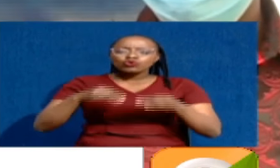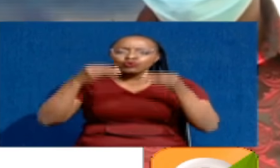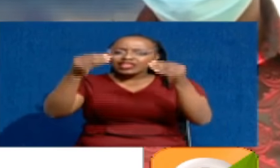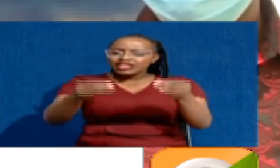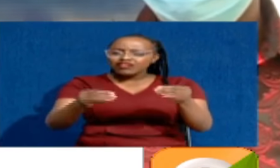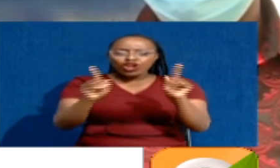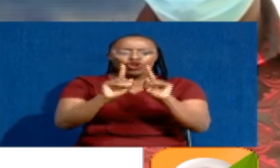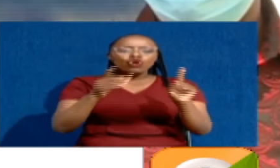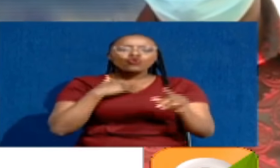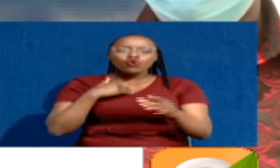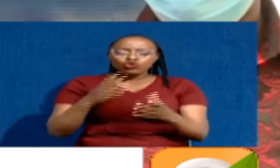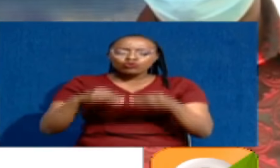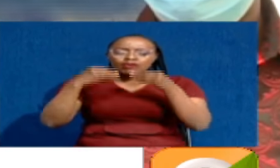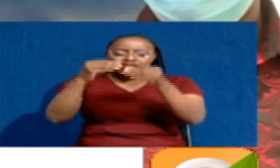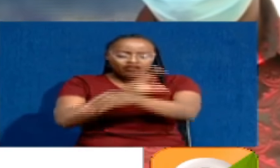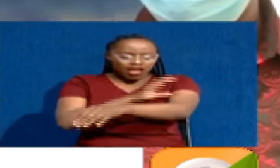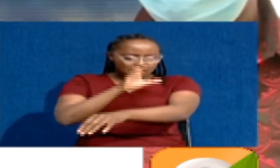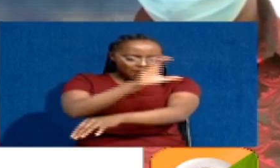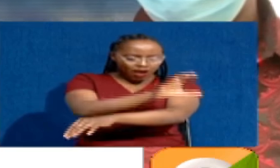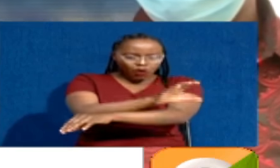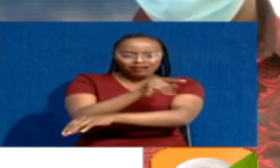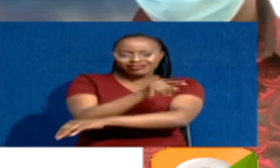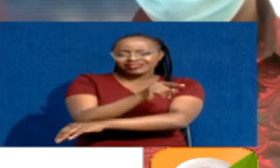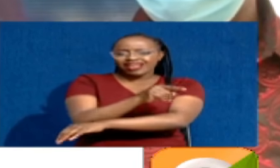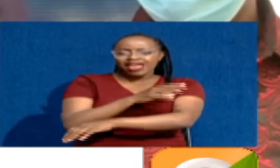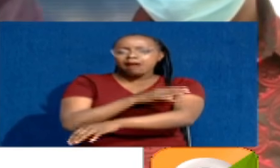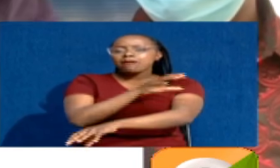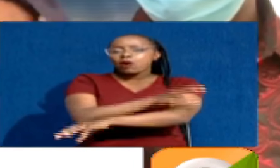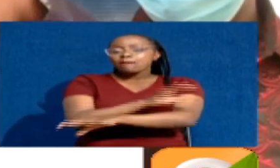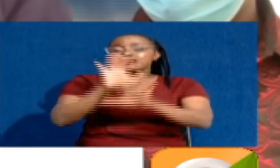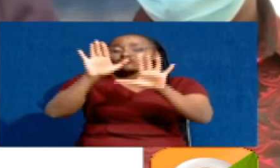anataka apatiwe uwezo.